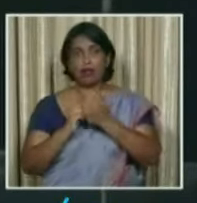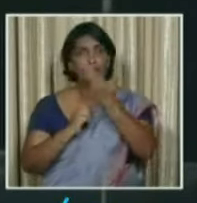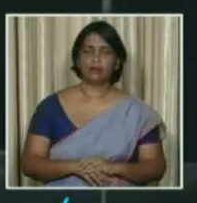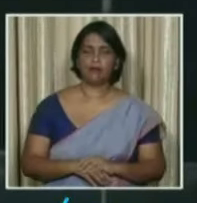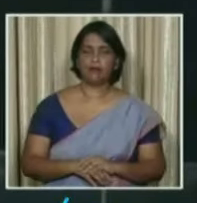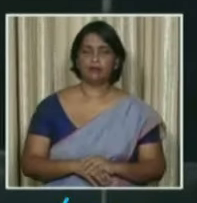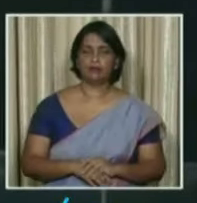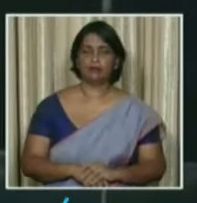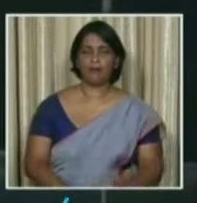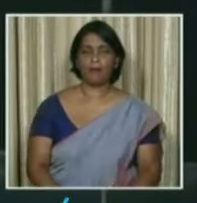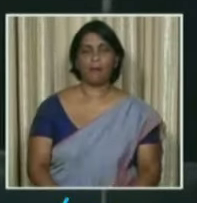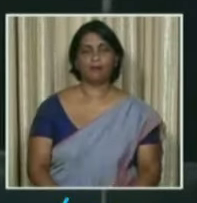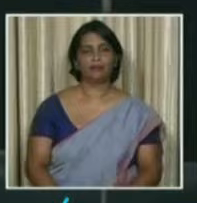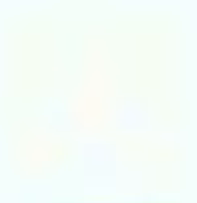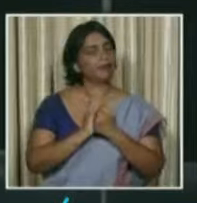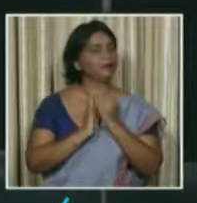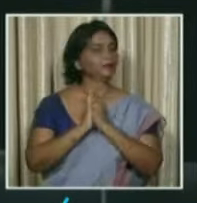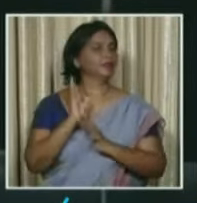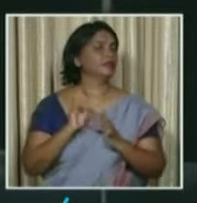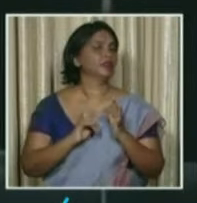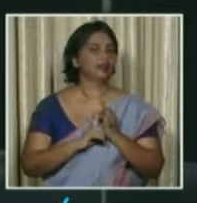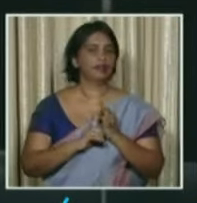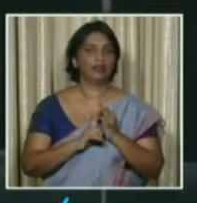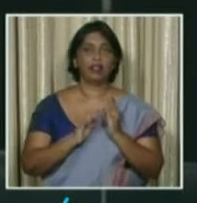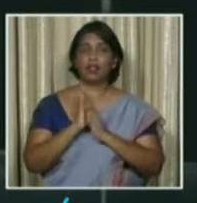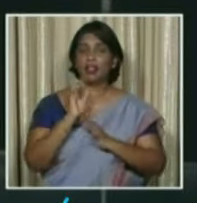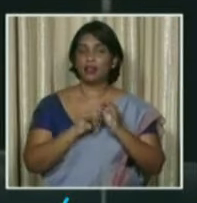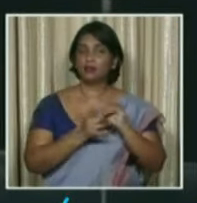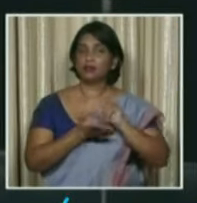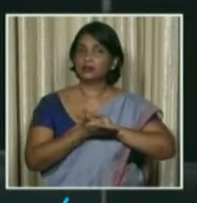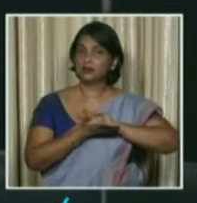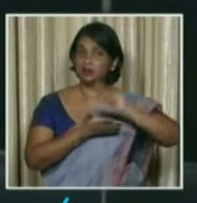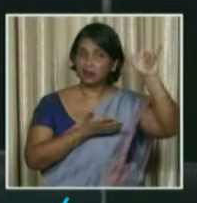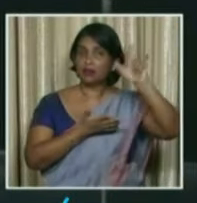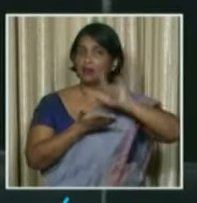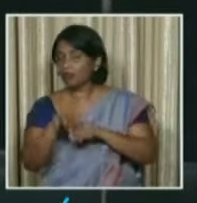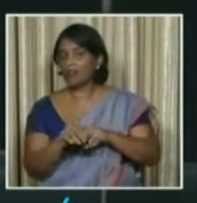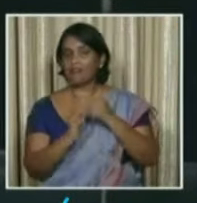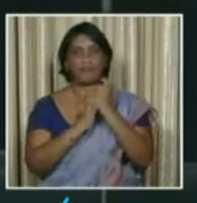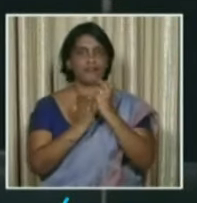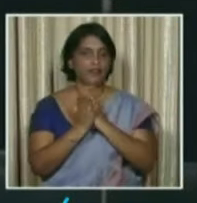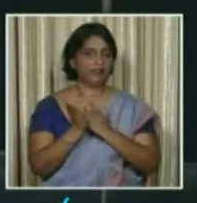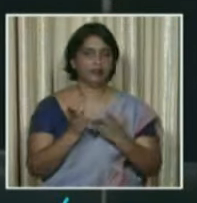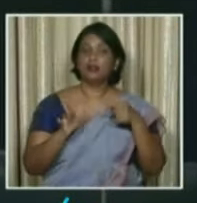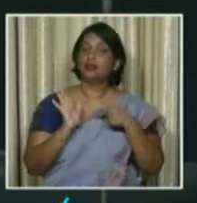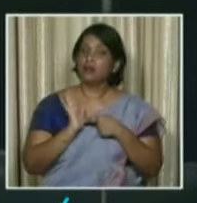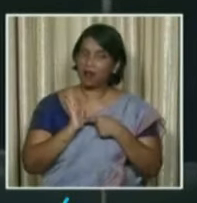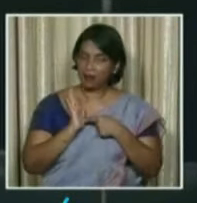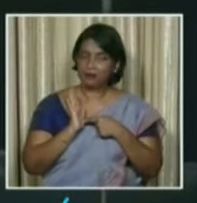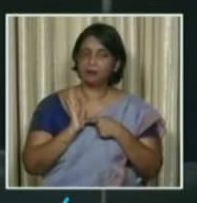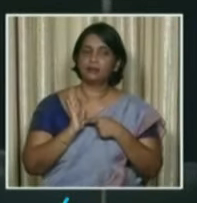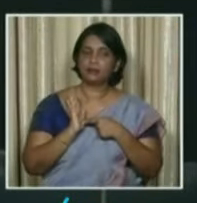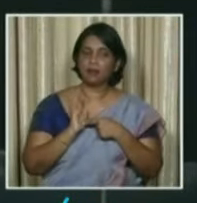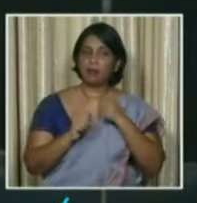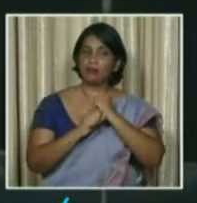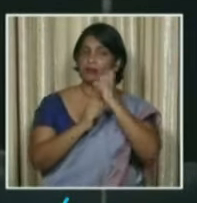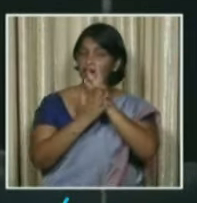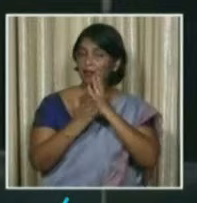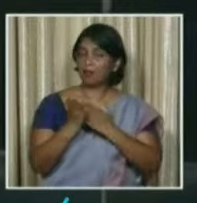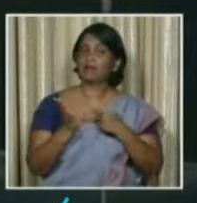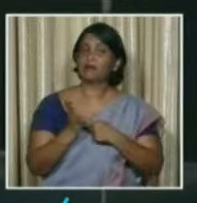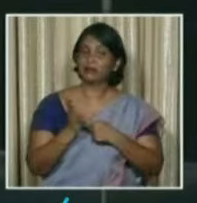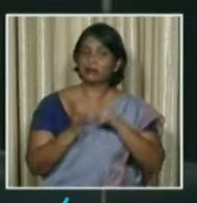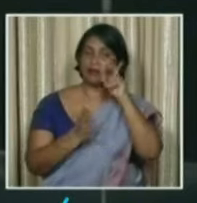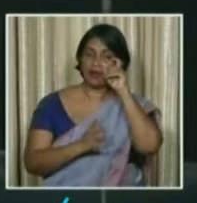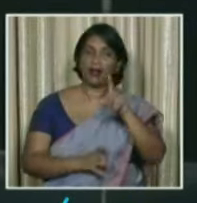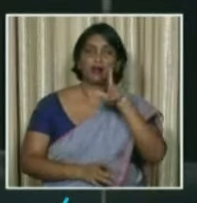හිස් කරන්නේ? දරු මන්ත්‍රීතුමනි, ඇමතිවරු රට ගියම පත් කරන විදිය කොහෙවත් ව්‍යවස්ථාවක නැහැ. හැබැයි මේක මේ ආණ්ඩු ව්‍යවස්ථාවේ තියෙන ඔබතුමා